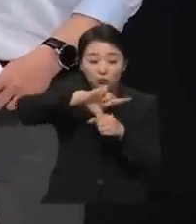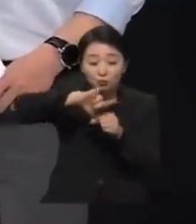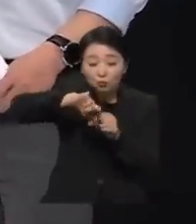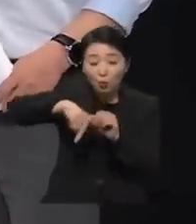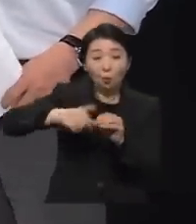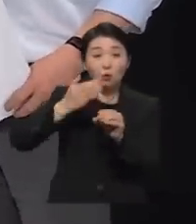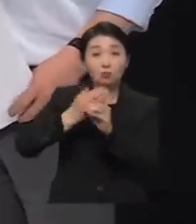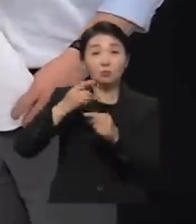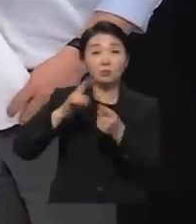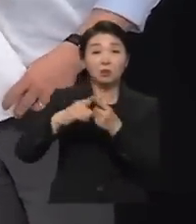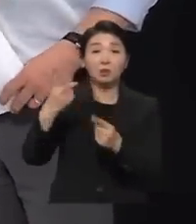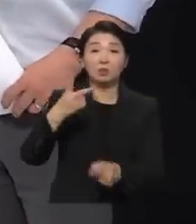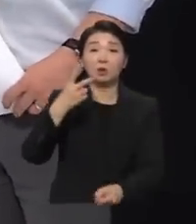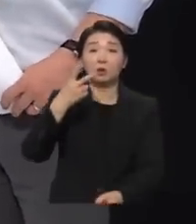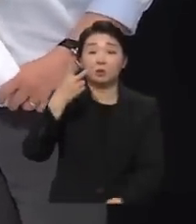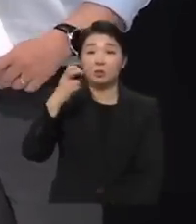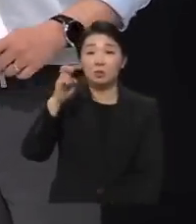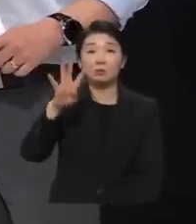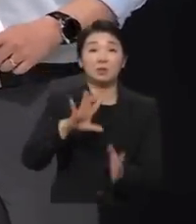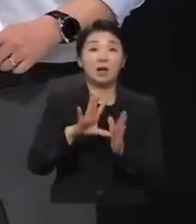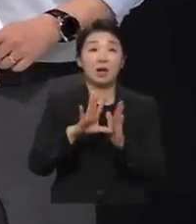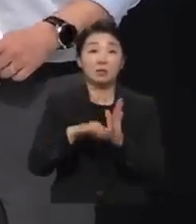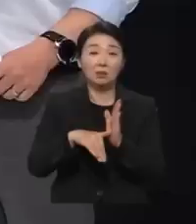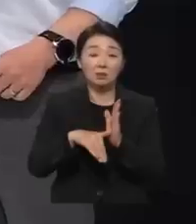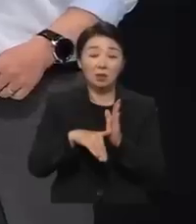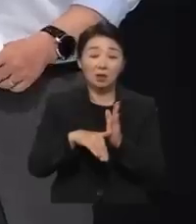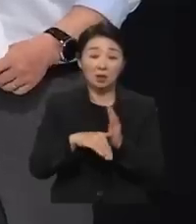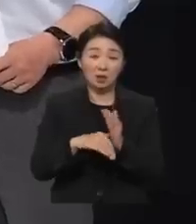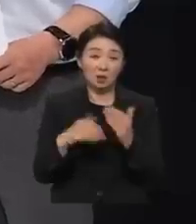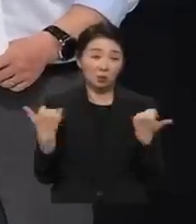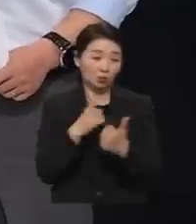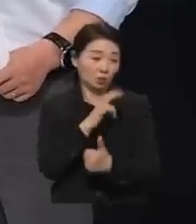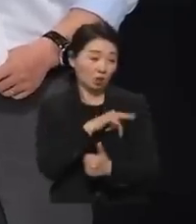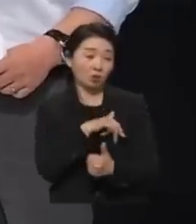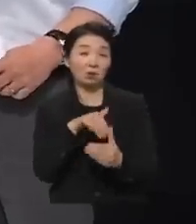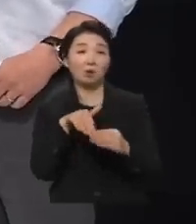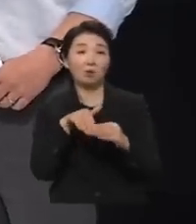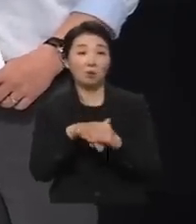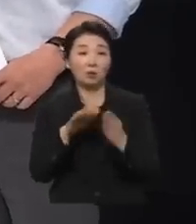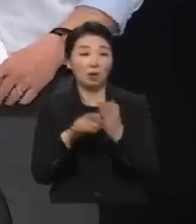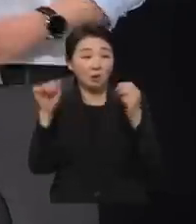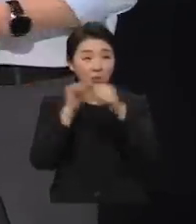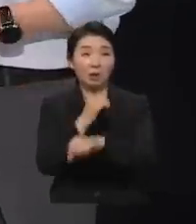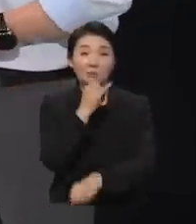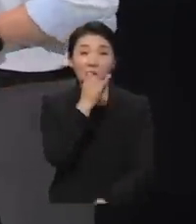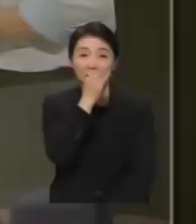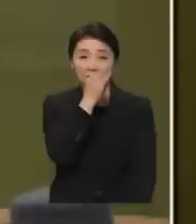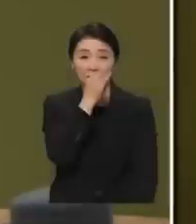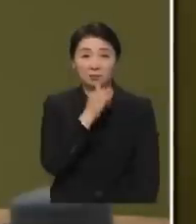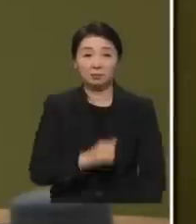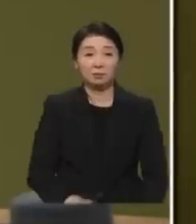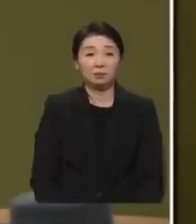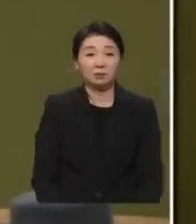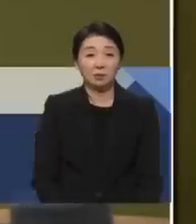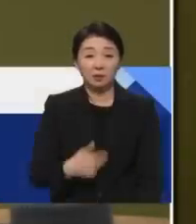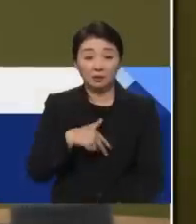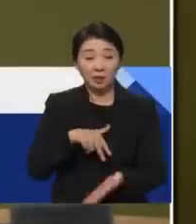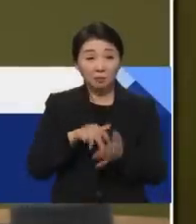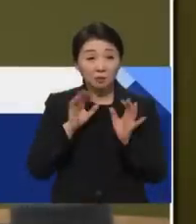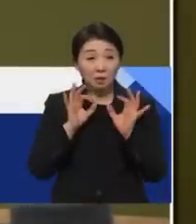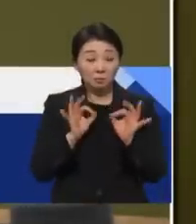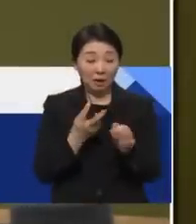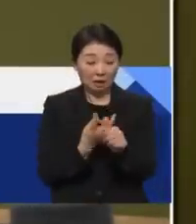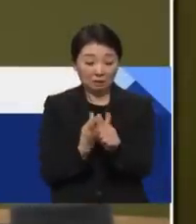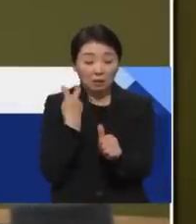이러다 2024년 총선에서 망할 수 있다는 우려의 목소리도 나오고 있죠. 제가 볼 때